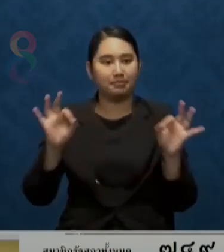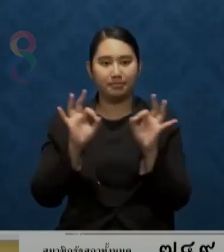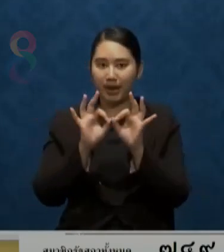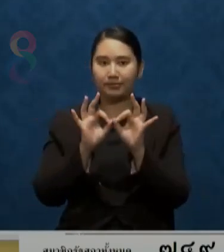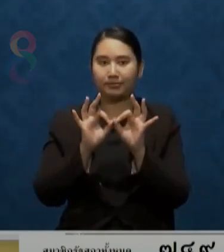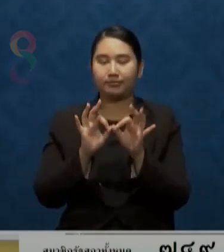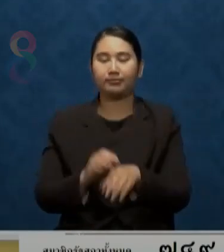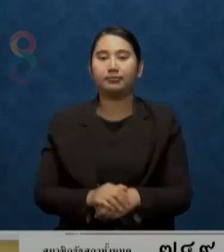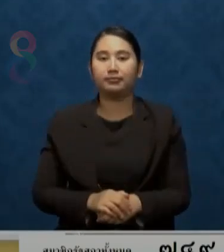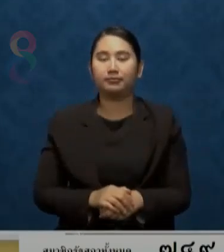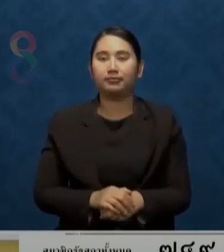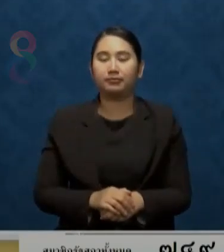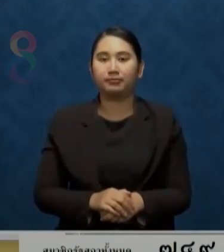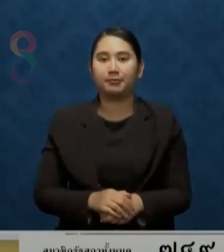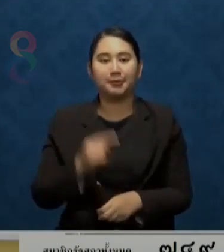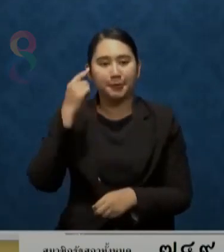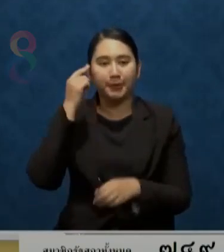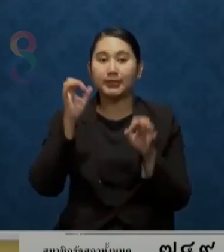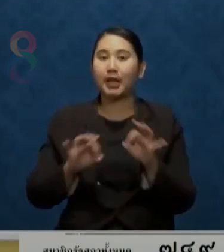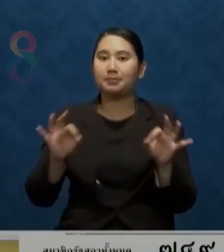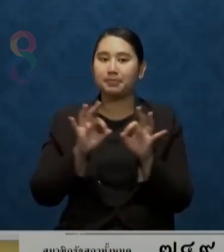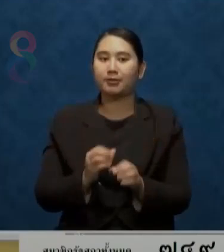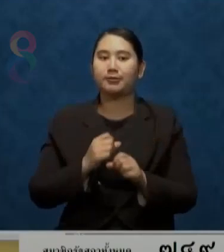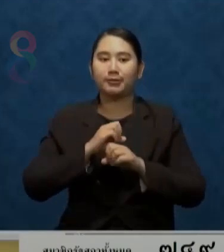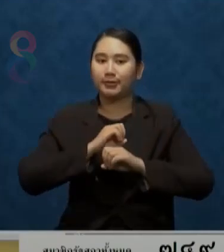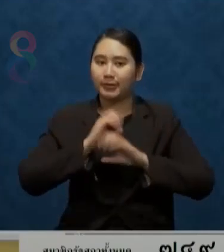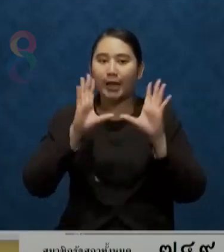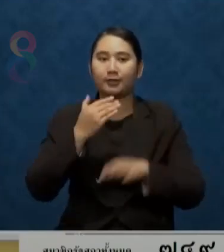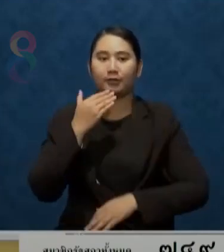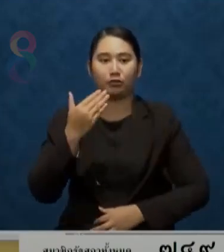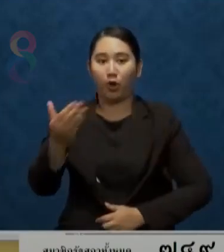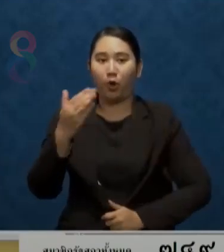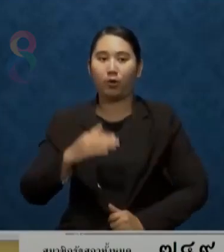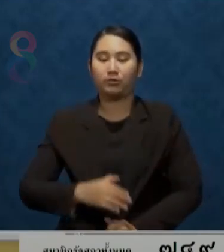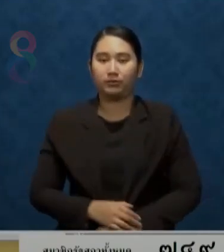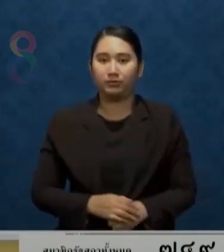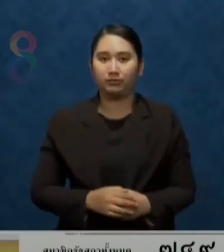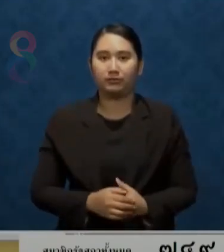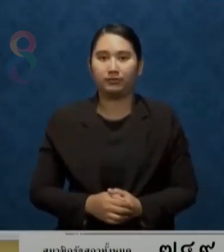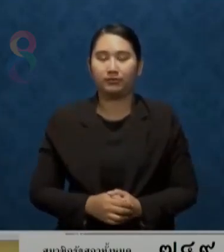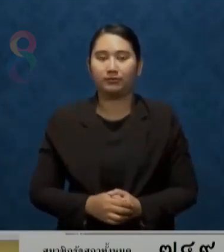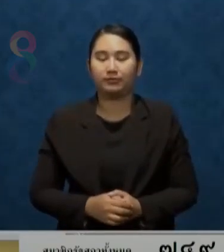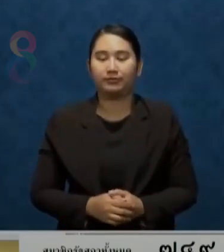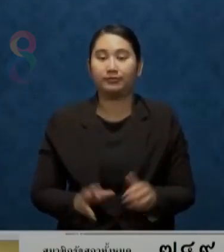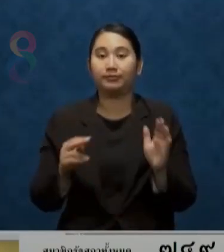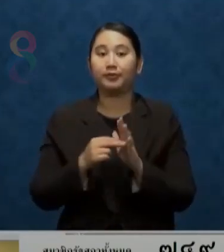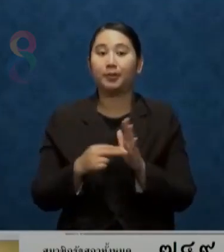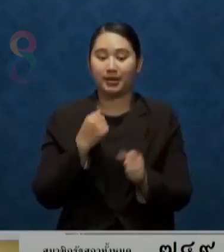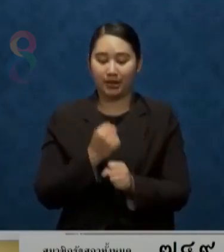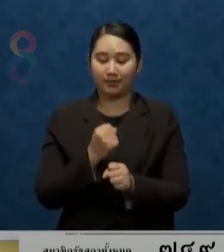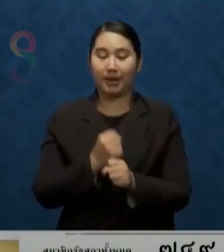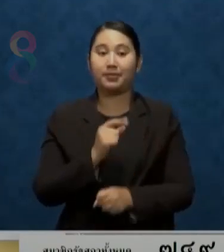ล่านี้และผมยืนยันหลักการสำคัญมาตลอดครับท่านประธานว่าการจะทำหน้า